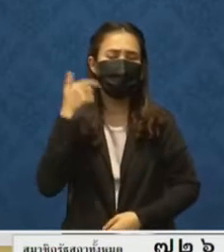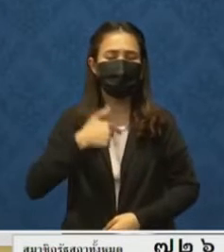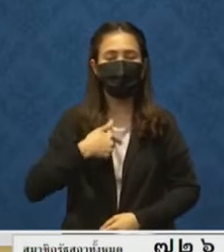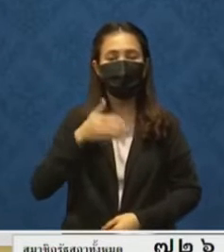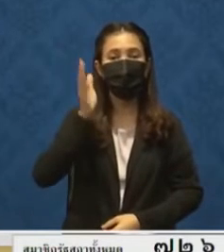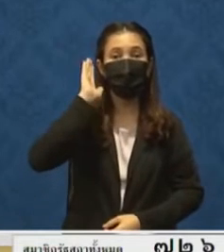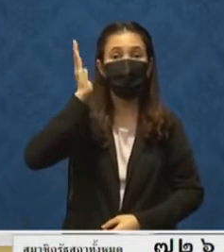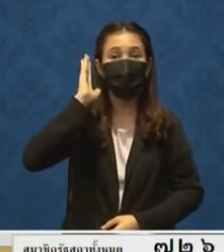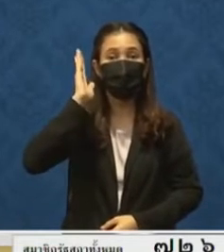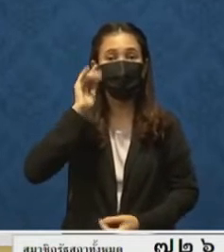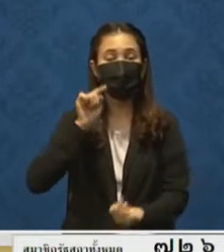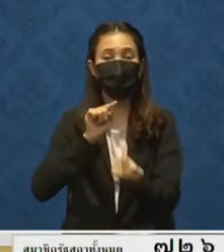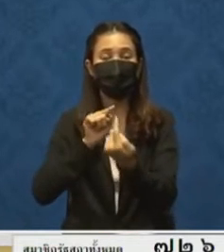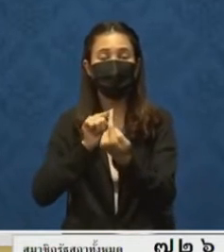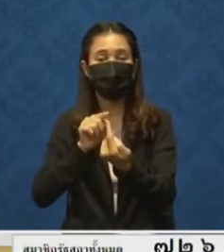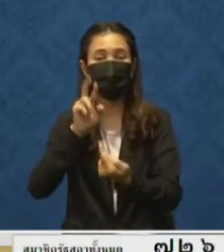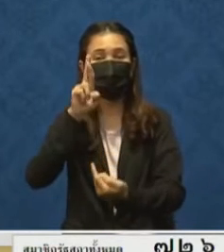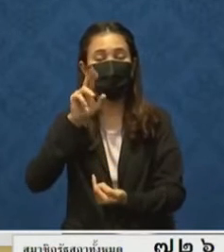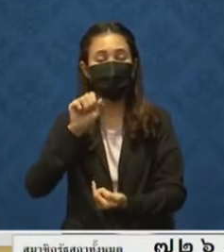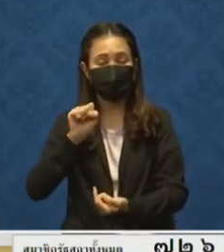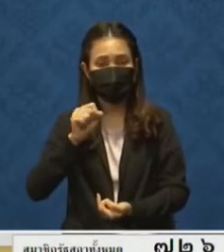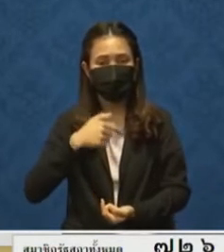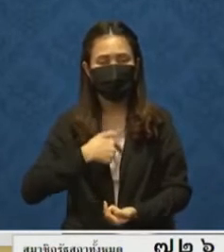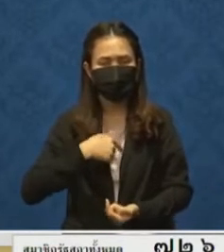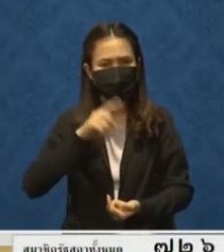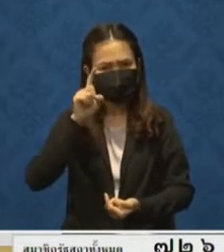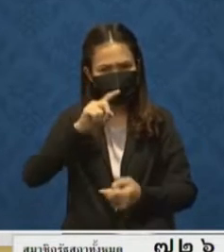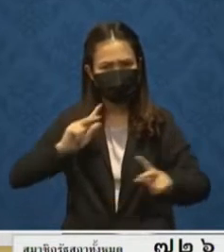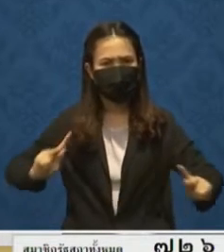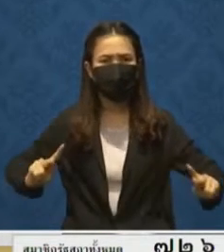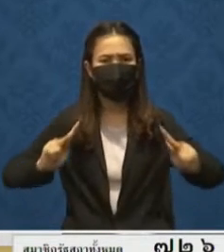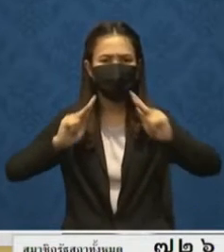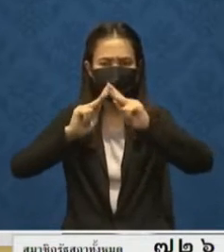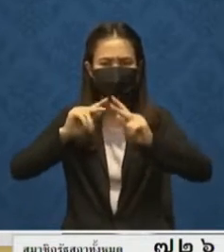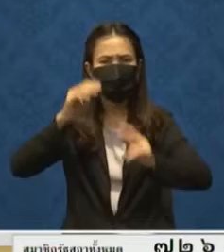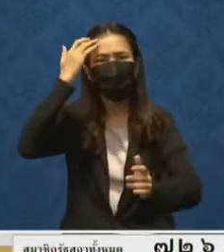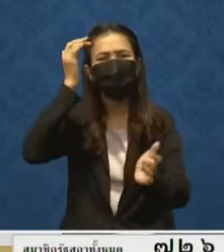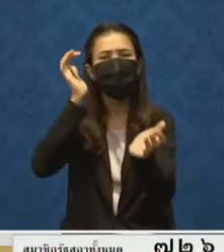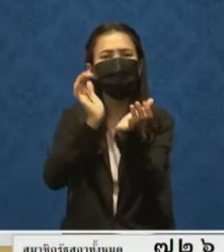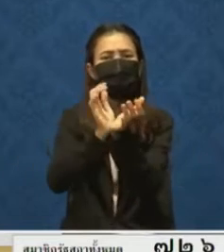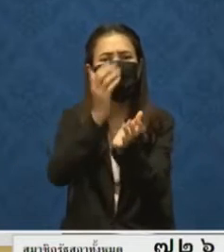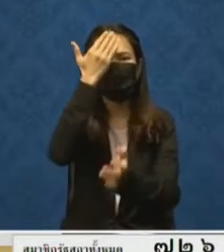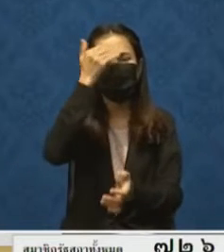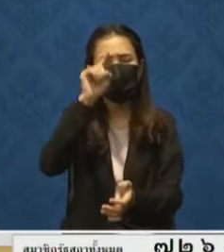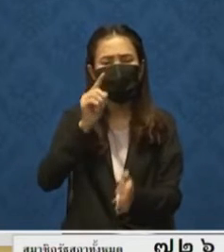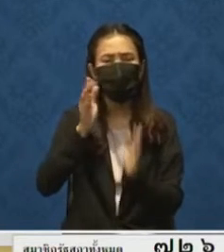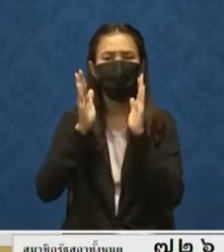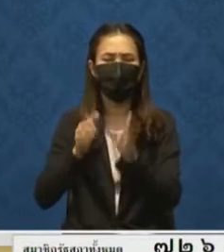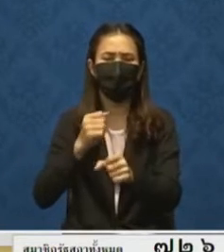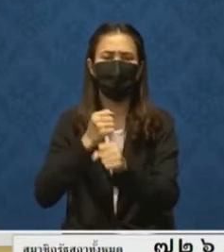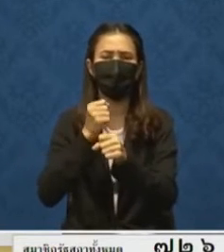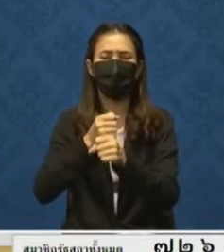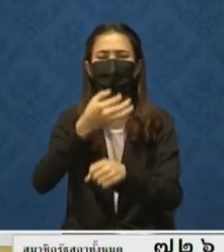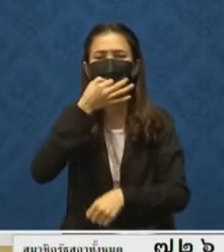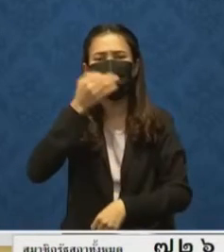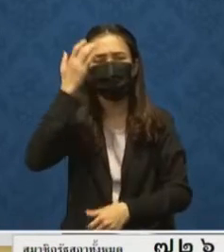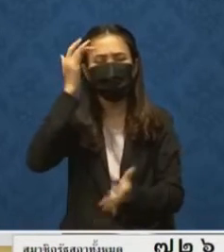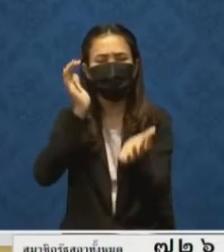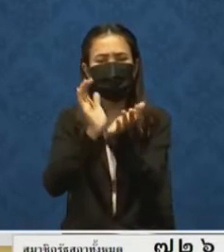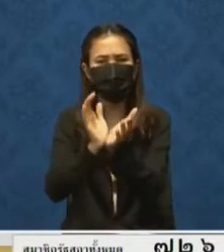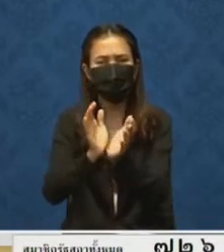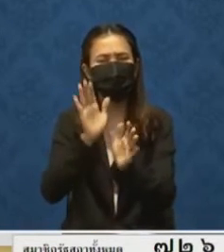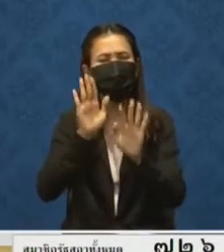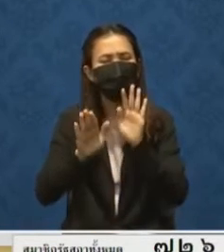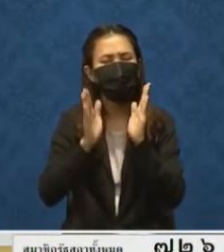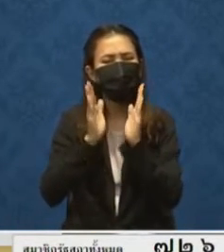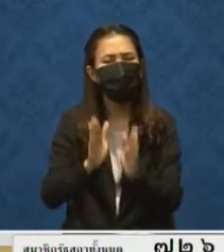ให้ตั้งกระส่วงตรรวจเพรบุคนหกษณองตำรวจมีถึงสองแสนกวาคนถ้